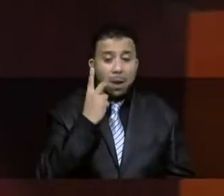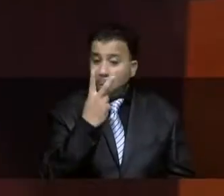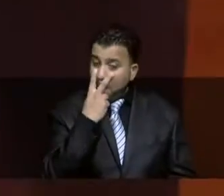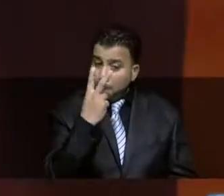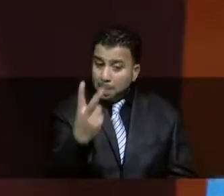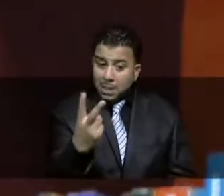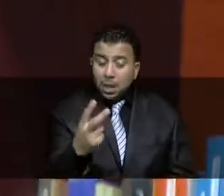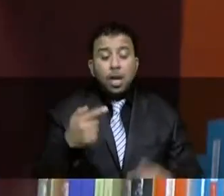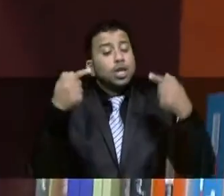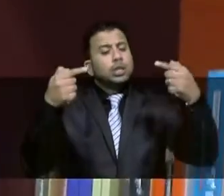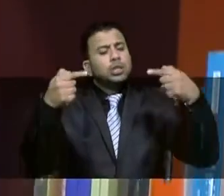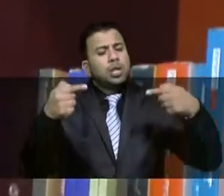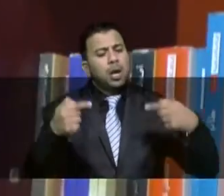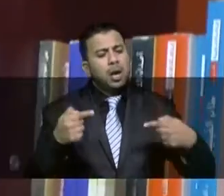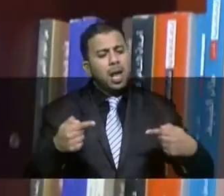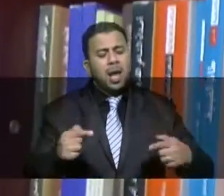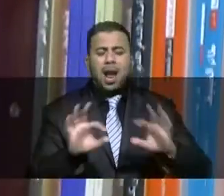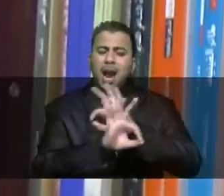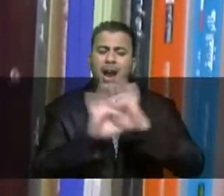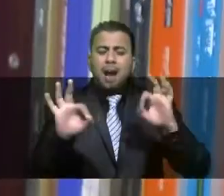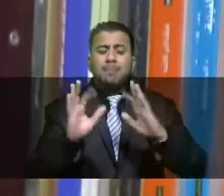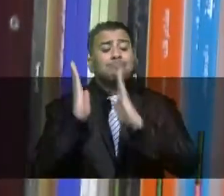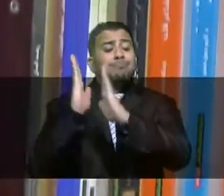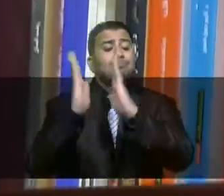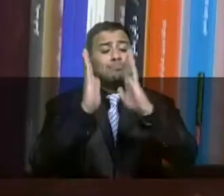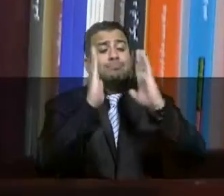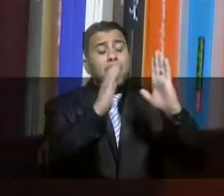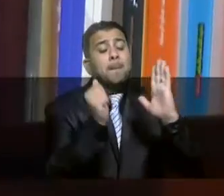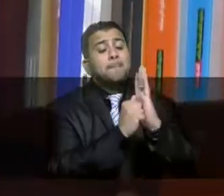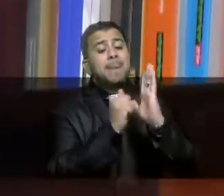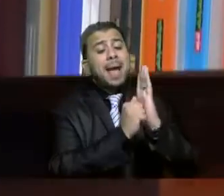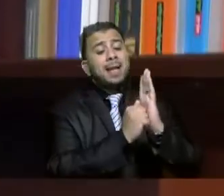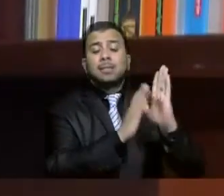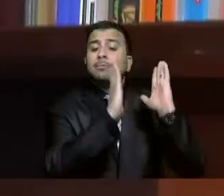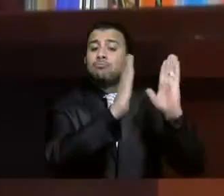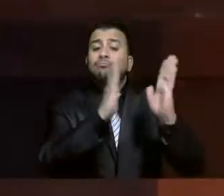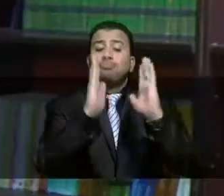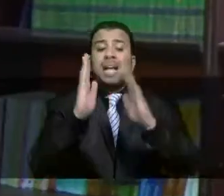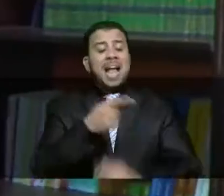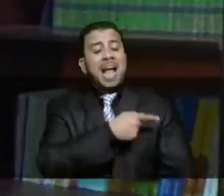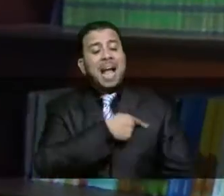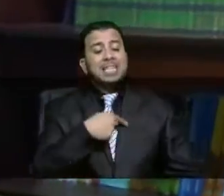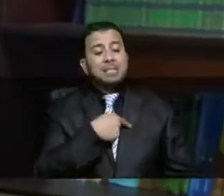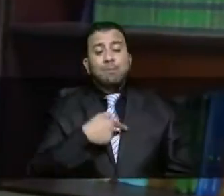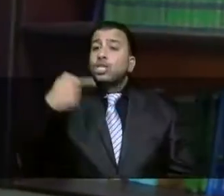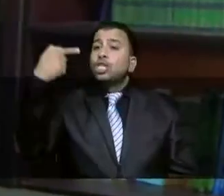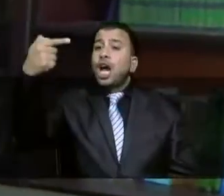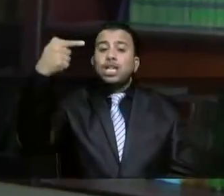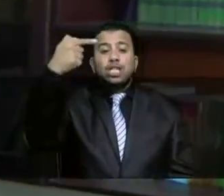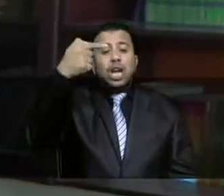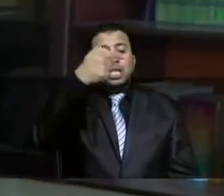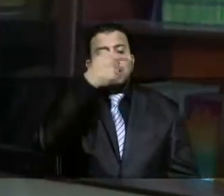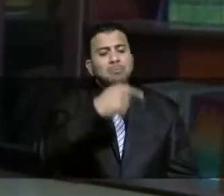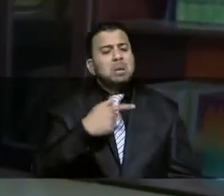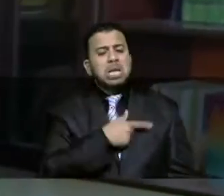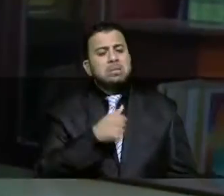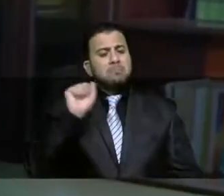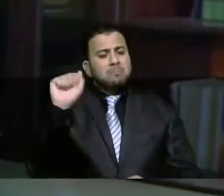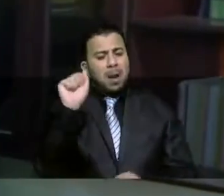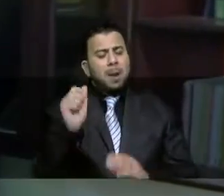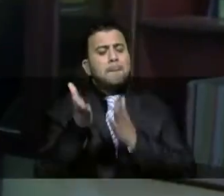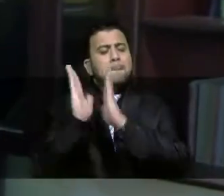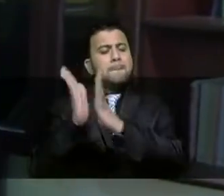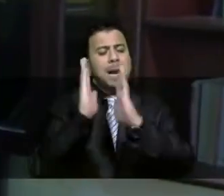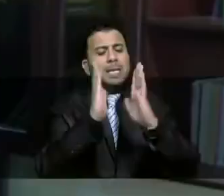ومكتبة شعرية متكاملة موزعة على جدران البيت كله تحمل أسماء شعراء ومرتبطة بمكتبة